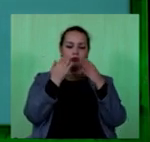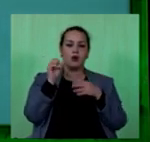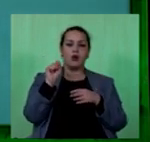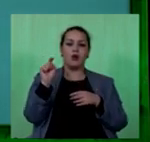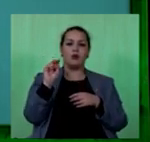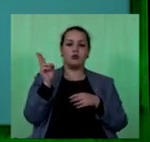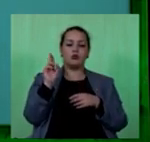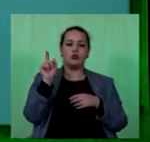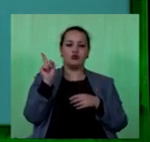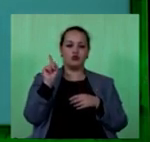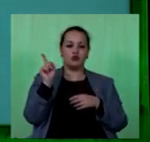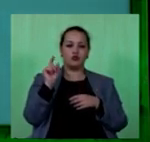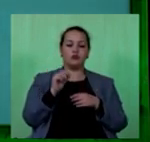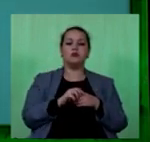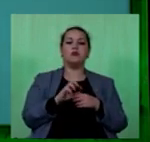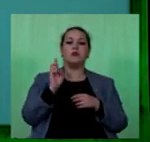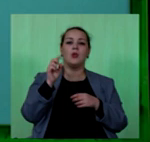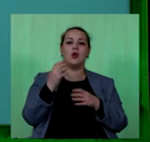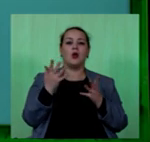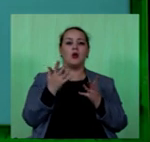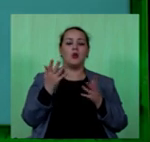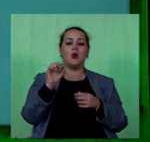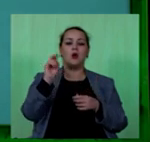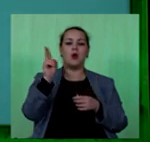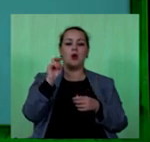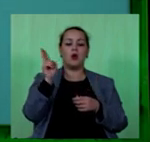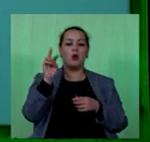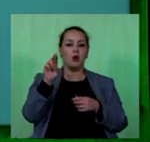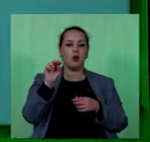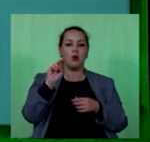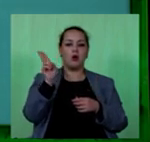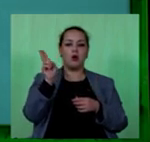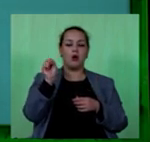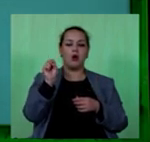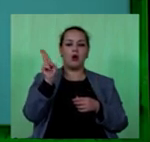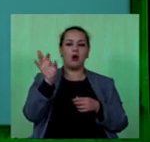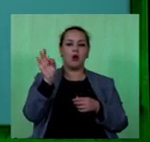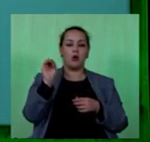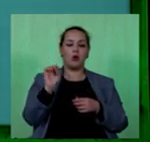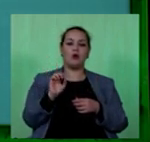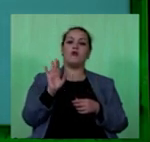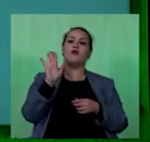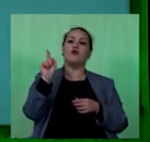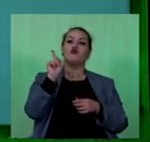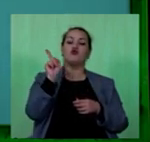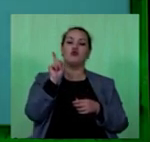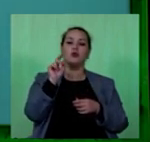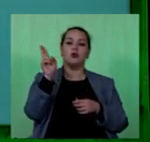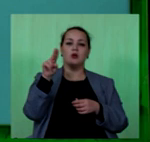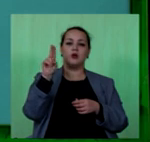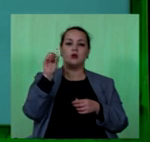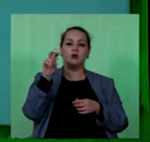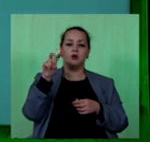что б какой какая какие какое в что делает что делают что